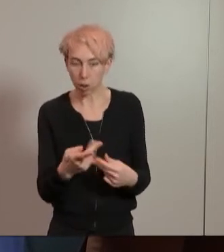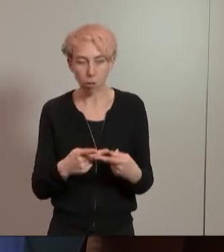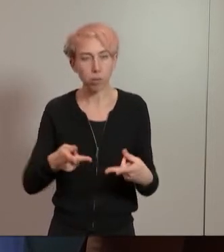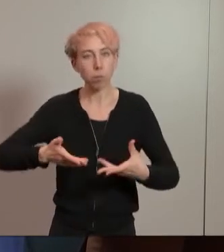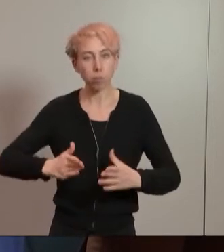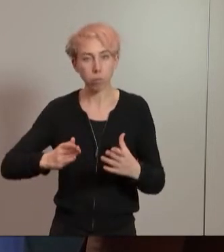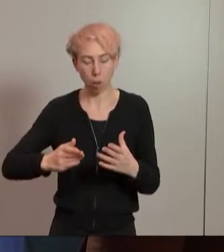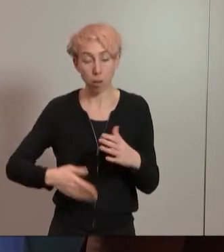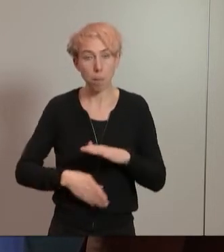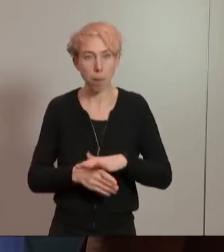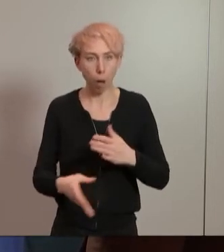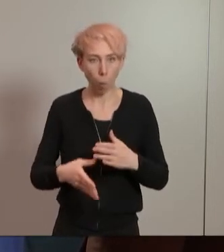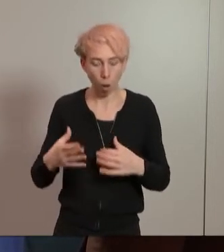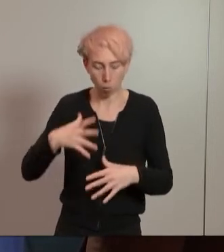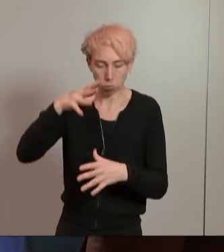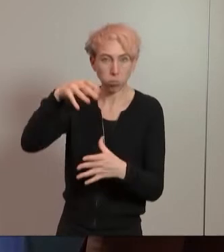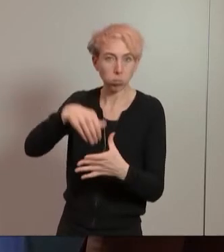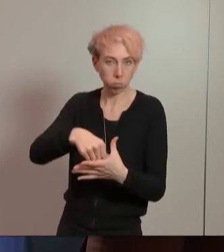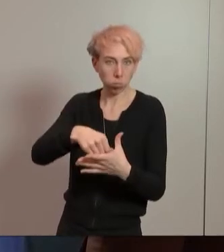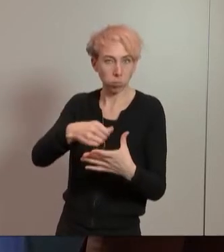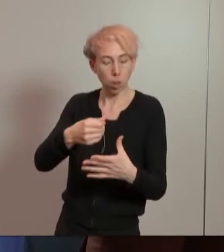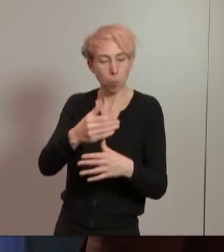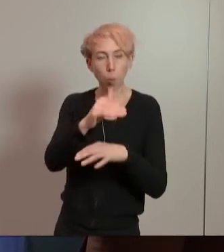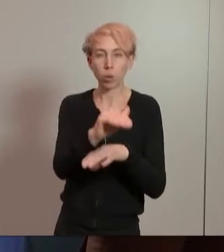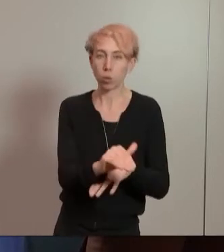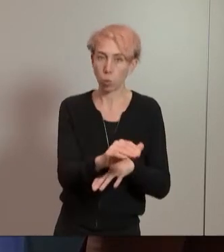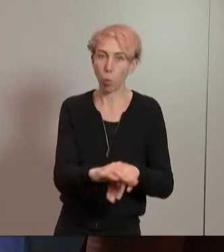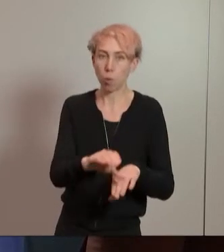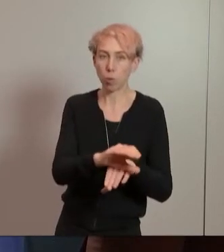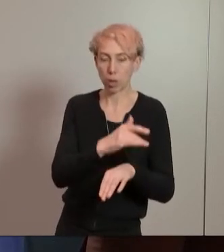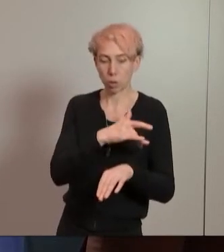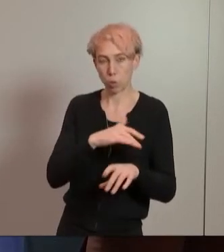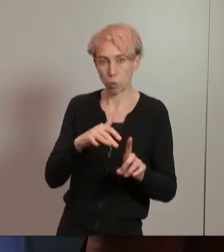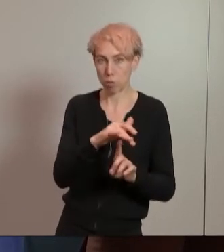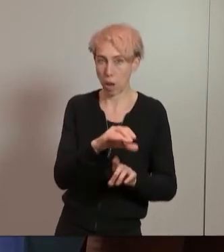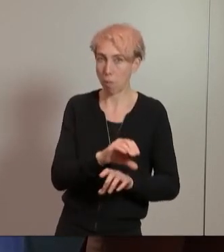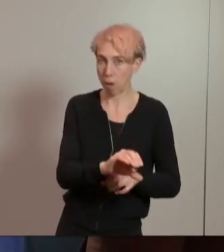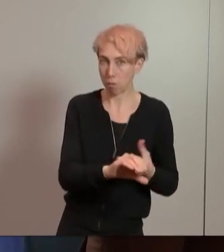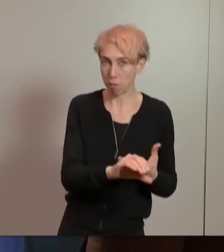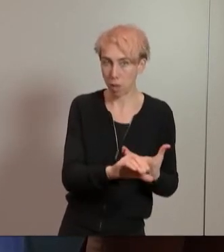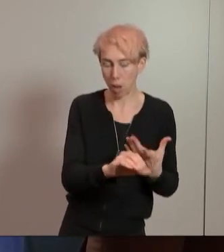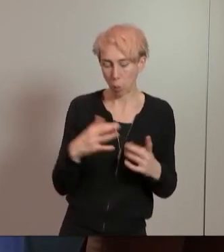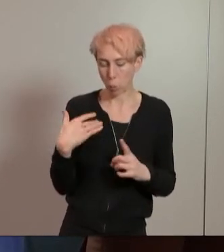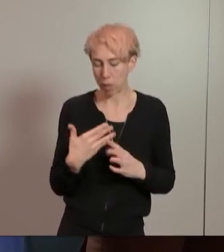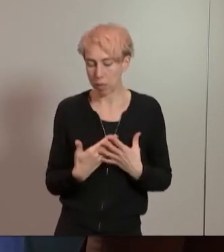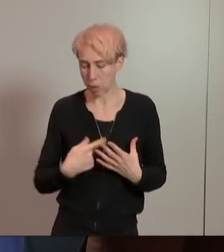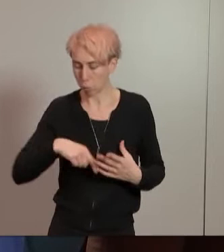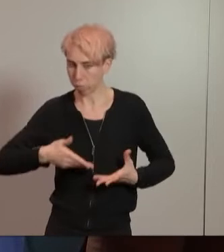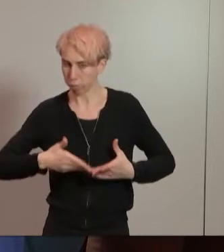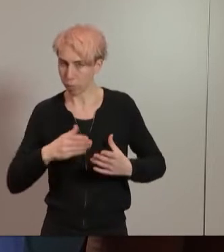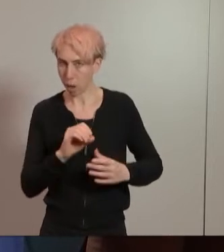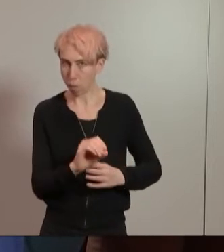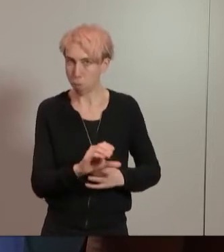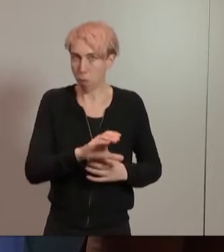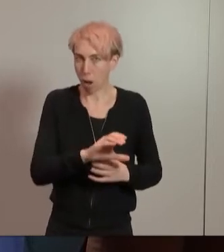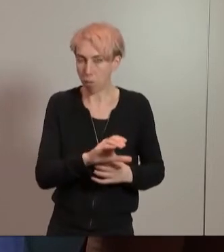décidé dans un premier temps de participer au financement de la protection sociale complémentaire et c'est dans ce contexte que nous avons décidé d'augmenter la participation